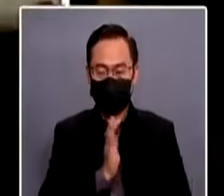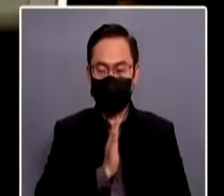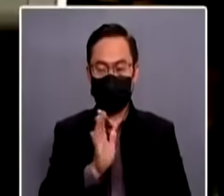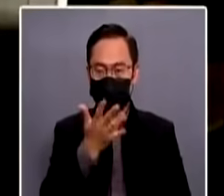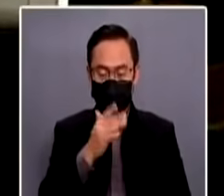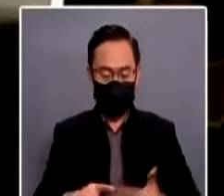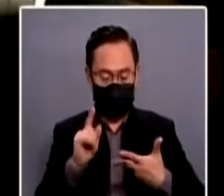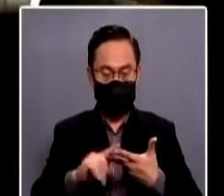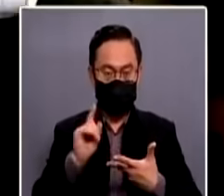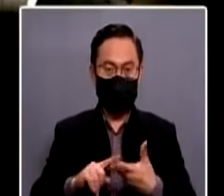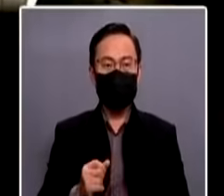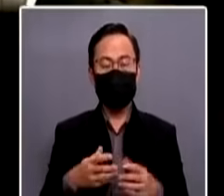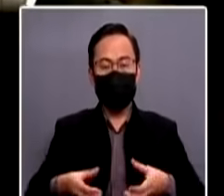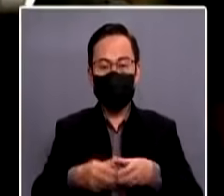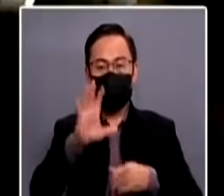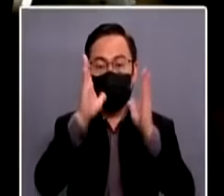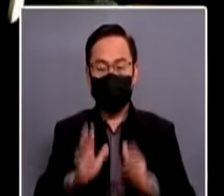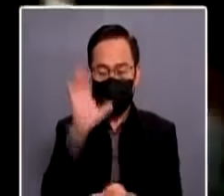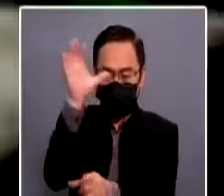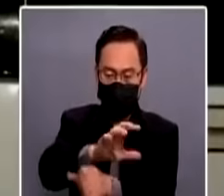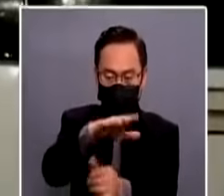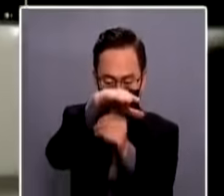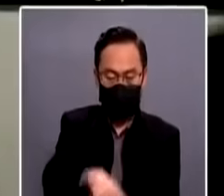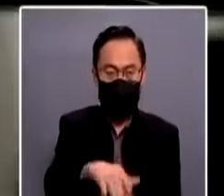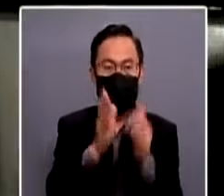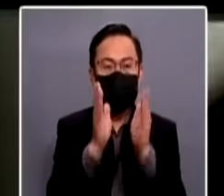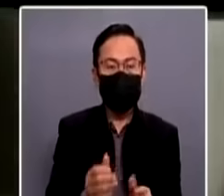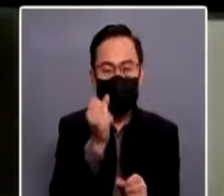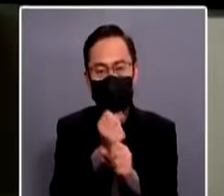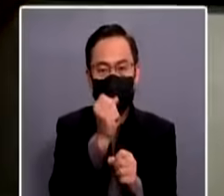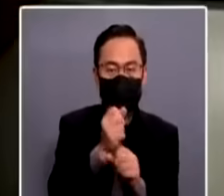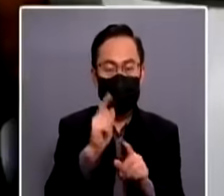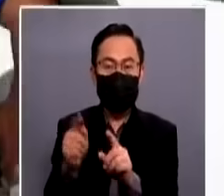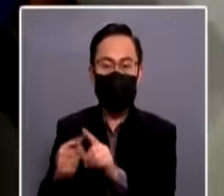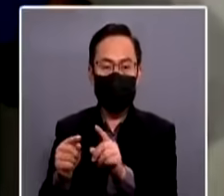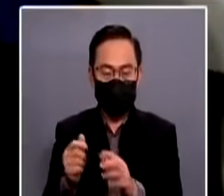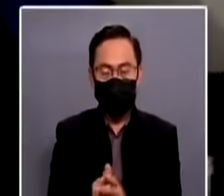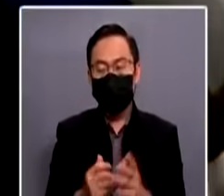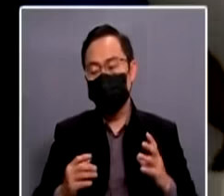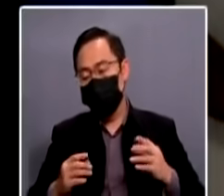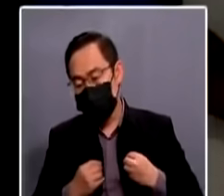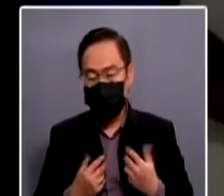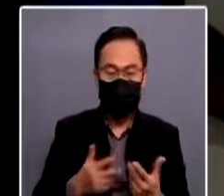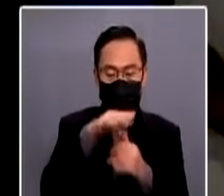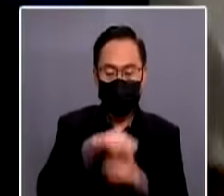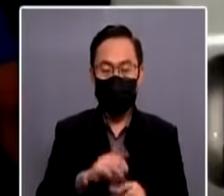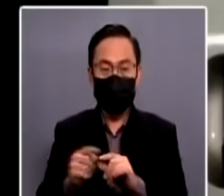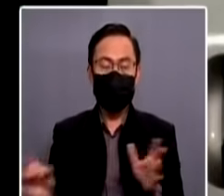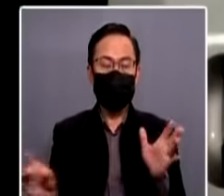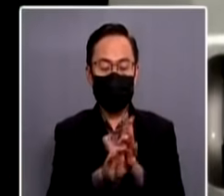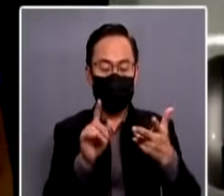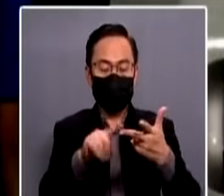โดยมิชอบนะคะร่วมกันตั้งแต่5คนข่มขืนใจผู้อื่นให้กระทำการใดไม่กระทำการใดหรือว่าจำยอมต่อสิ่งใดและที่หนัก